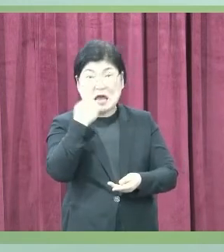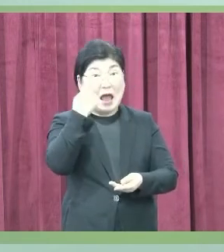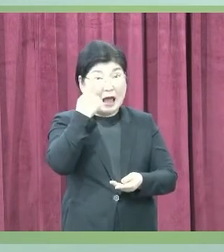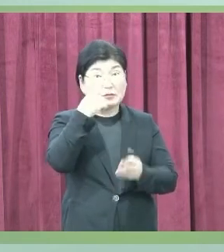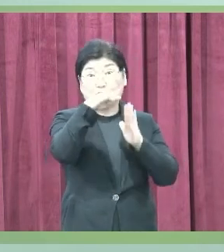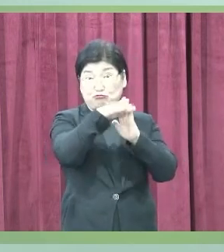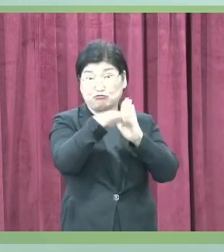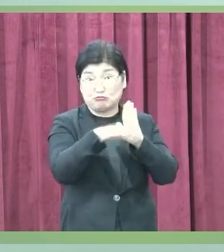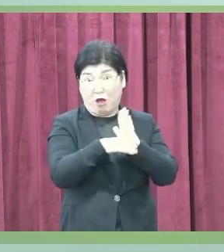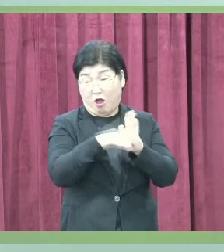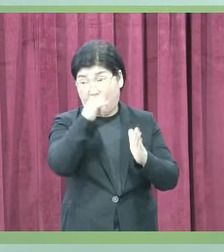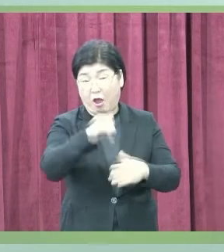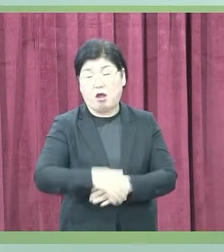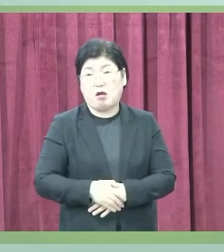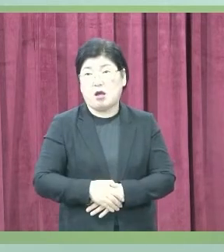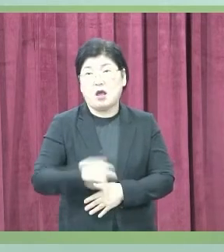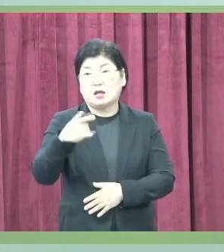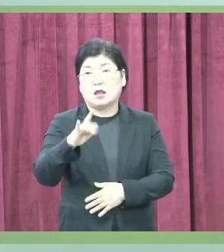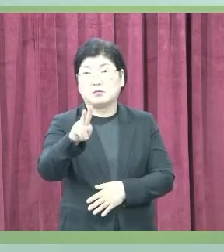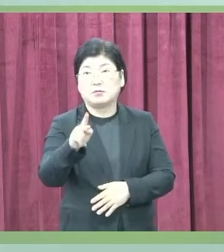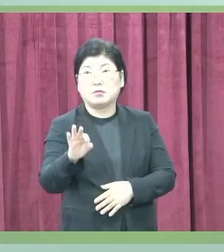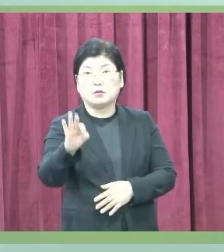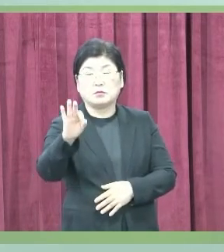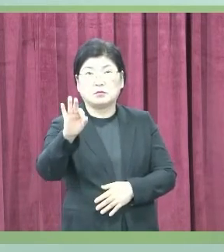순서를 나타내고 있고요. 뇌병변은